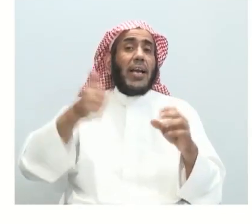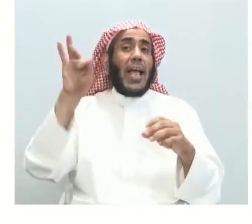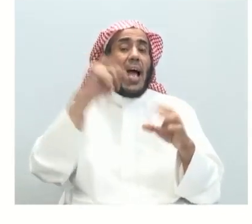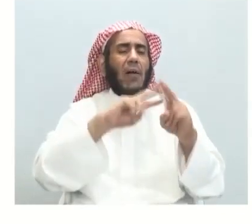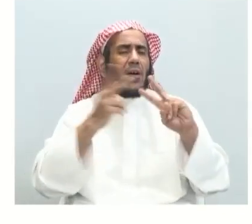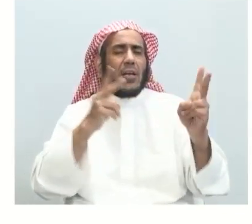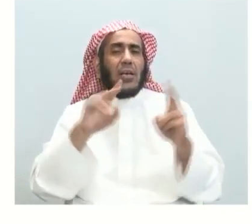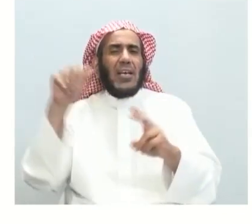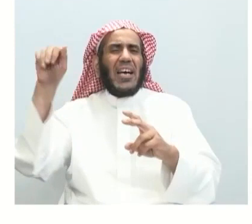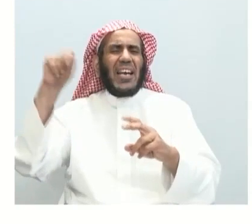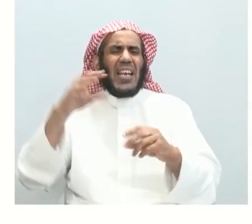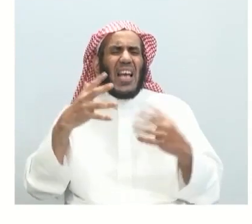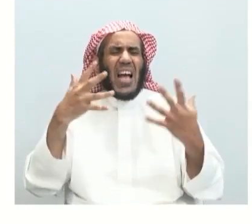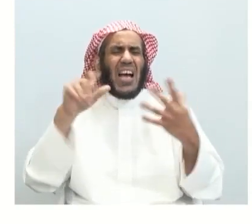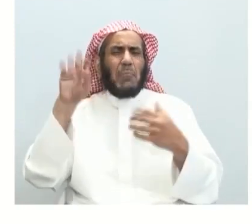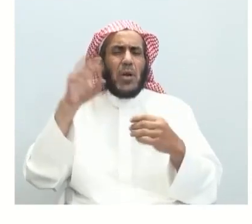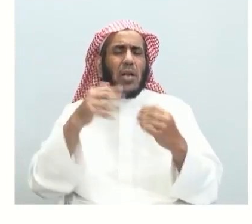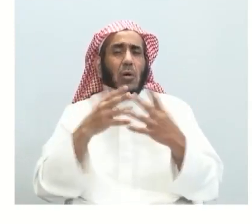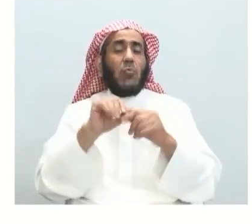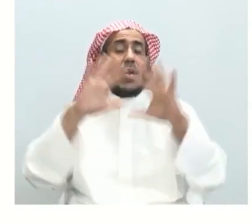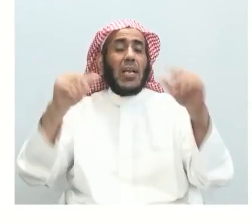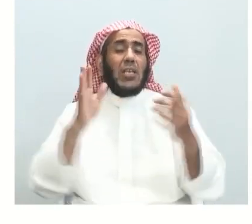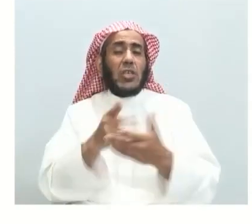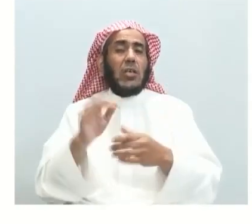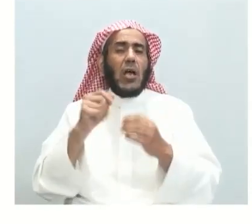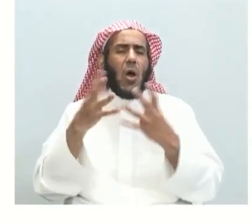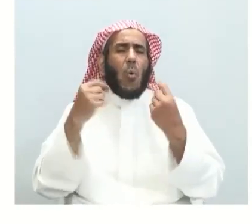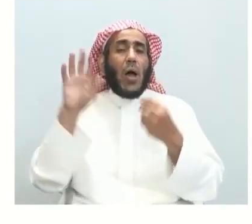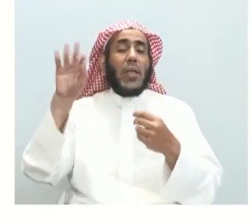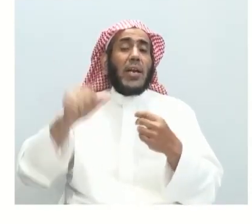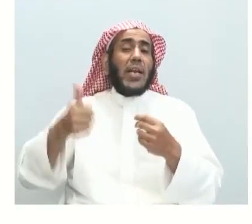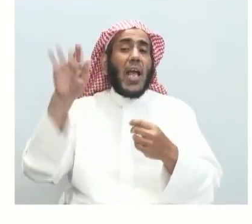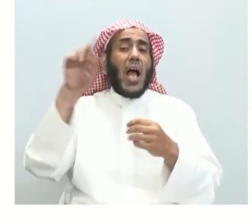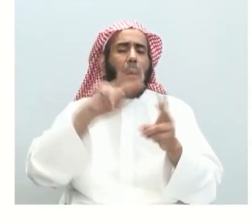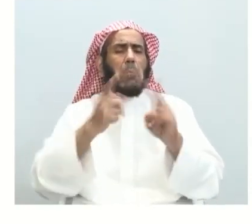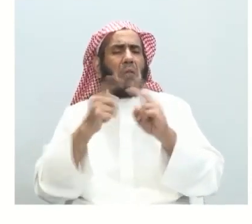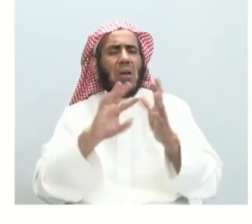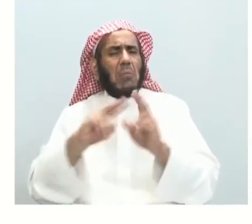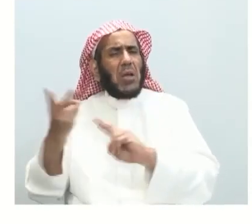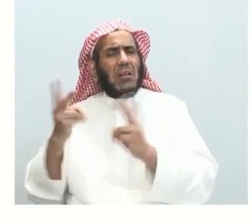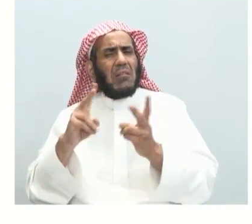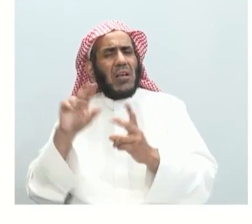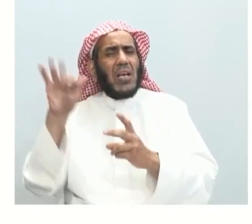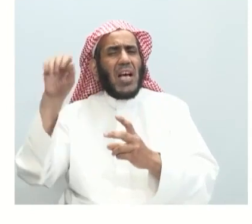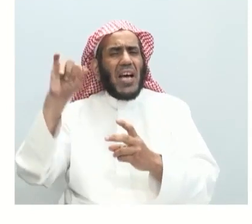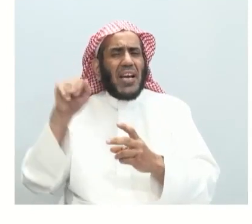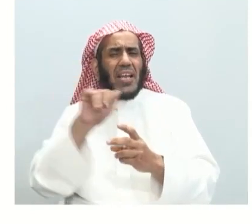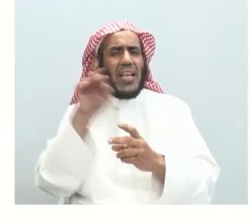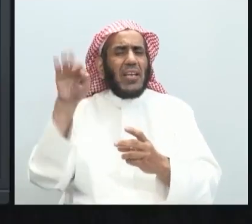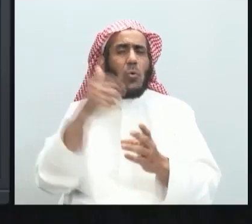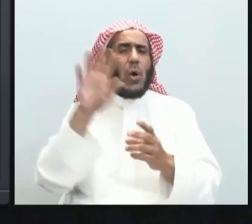قال الريح العقيم ومعنا في الحجر قال وا الرياح ما الفرق بين اطلاق الريح